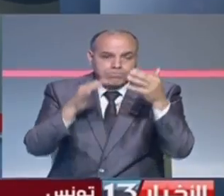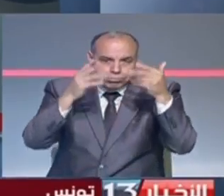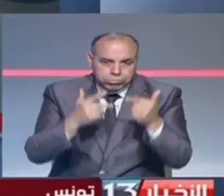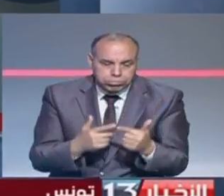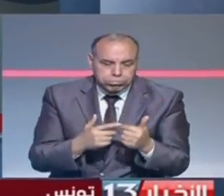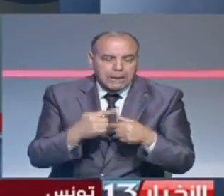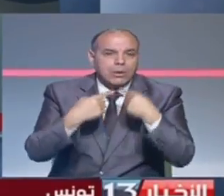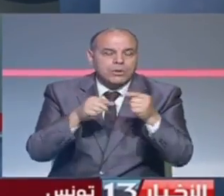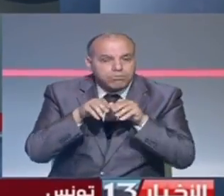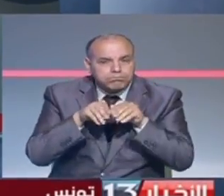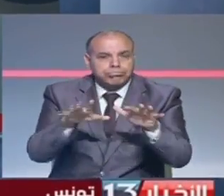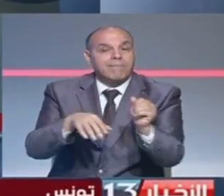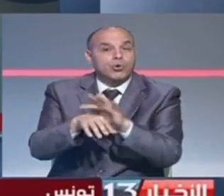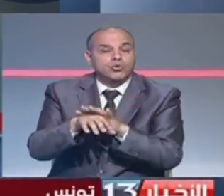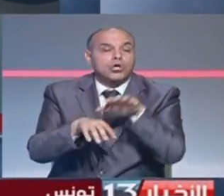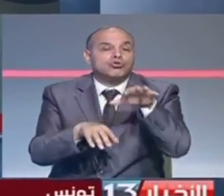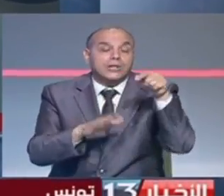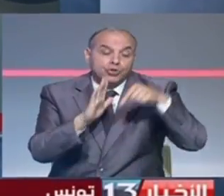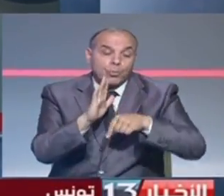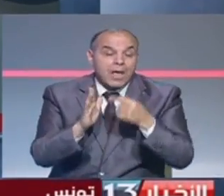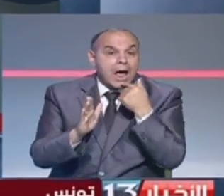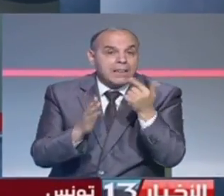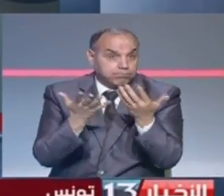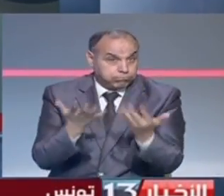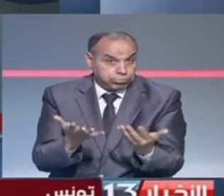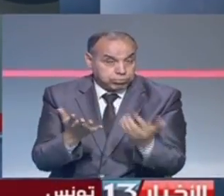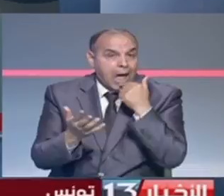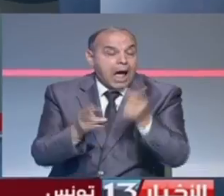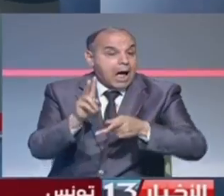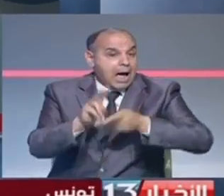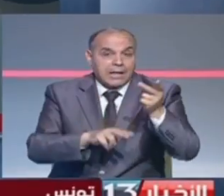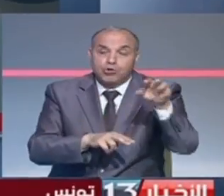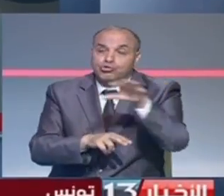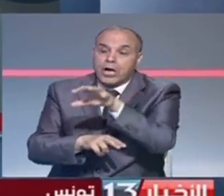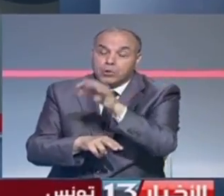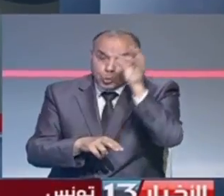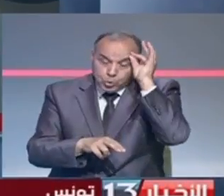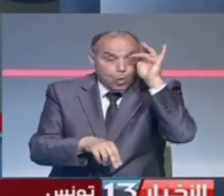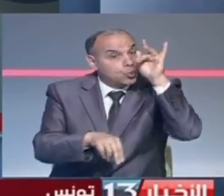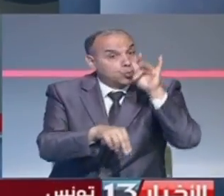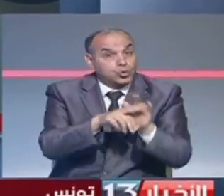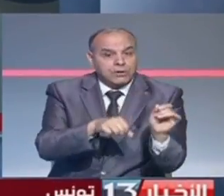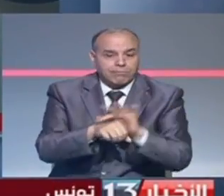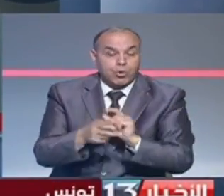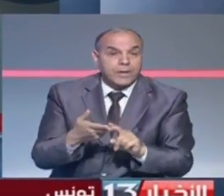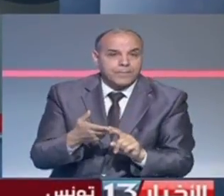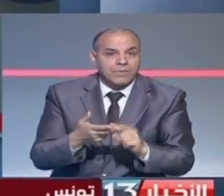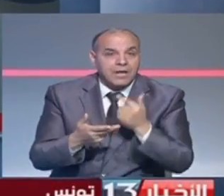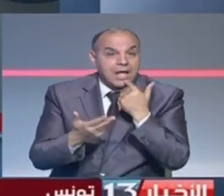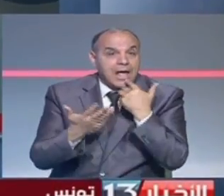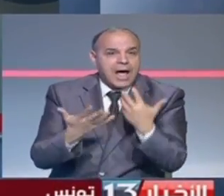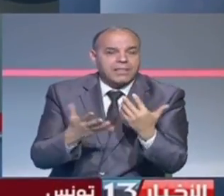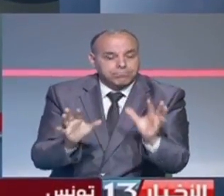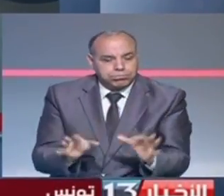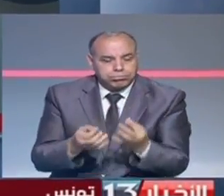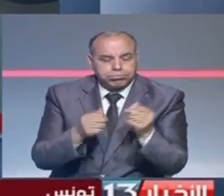تواصل تفشي الفيروس في الجهه ما يجعلها من اكثر جهات البلاد عرضه لهذا الوباء فيما